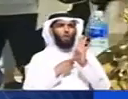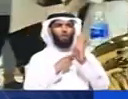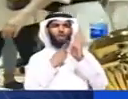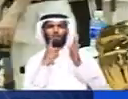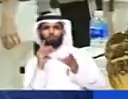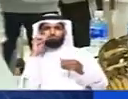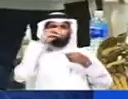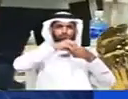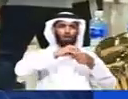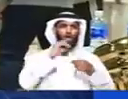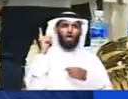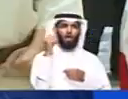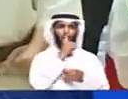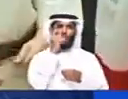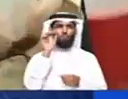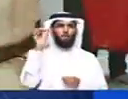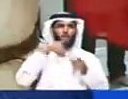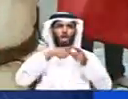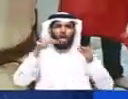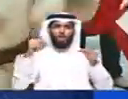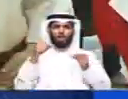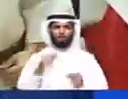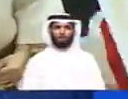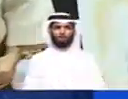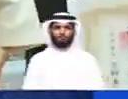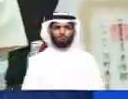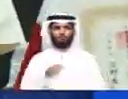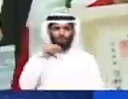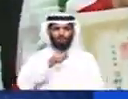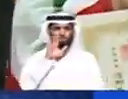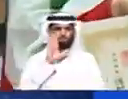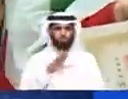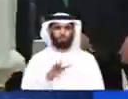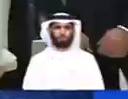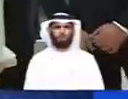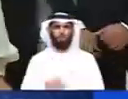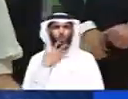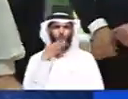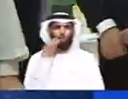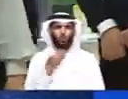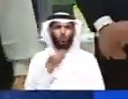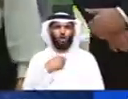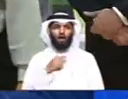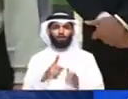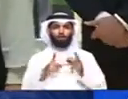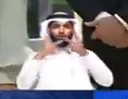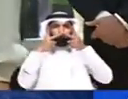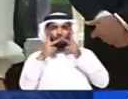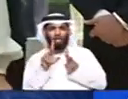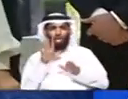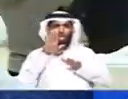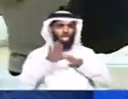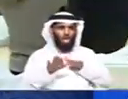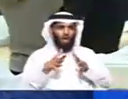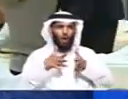أشارك ببطولة العالم باليابان خصوصاً، استانس فيها حيل وايد. بالبداية كنت شوي مرتبك،